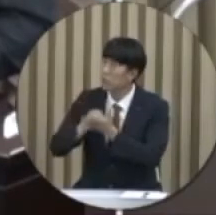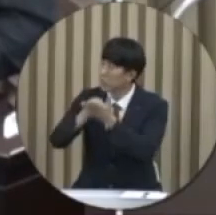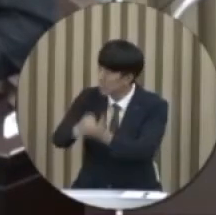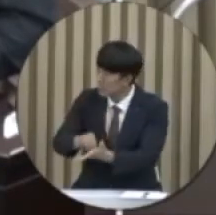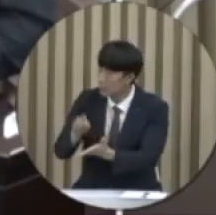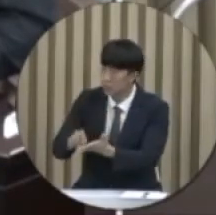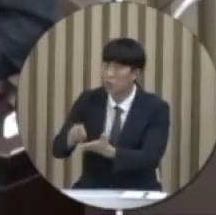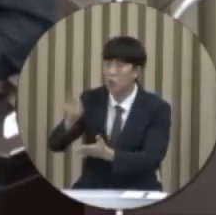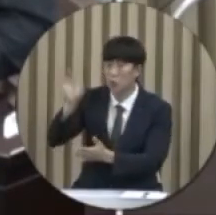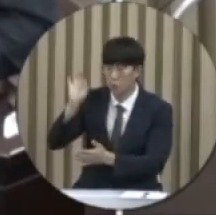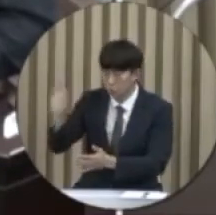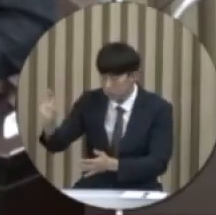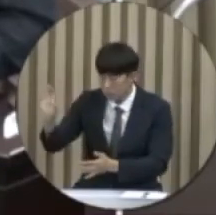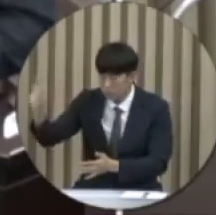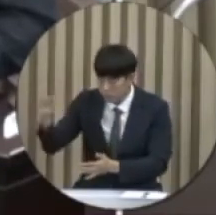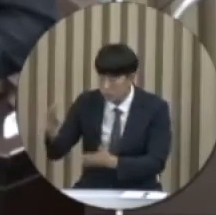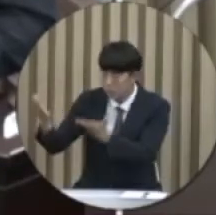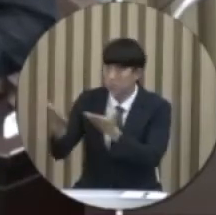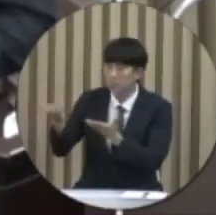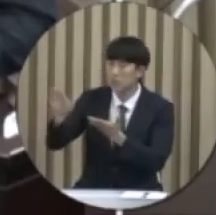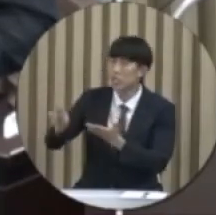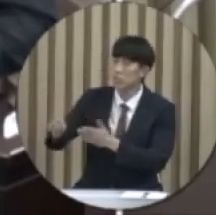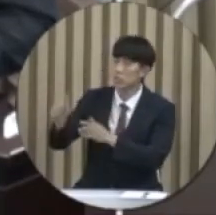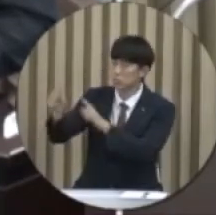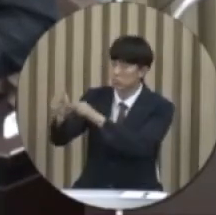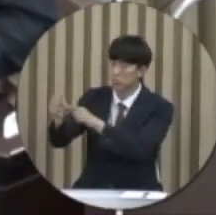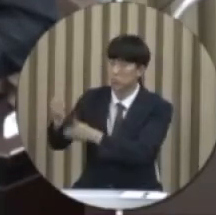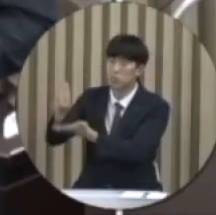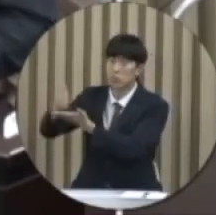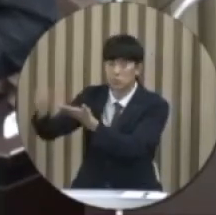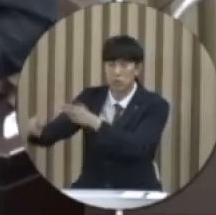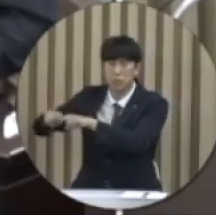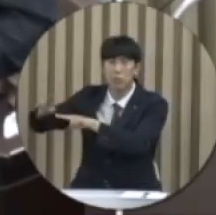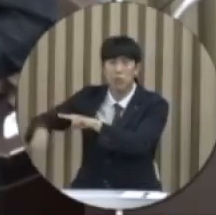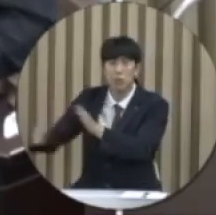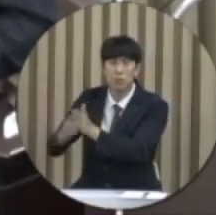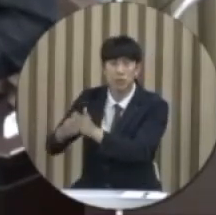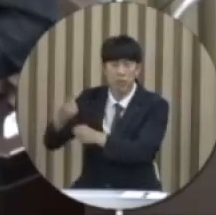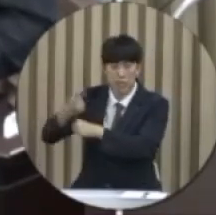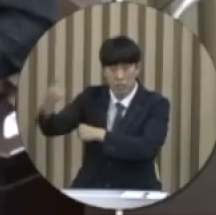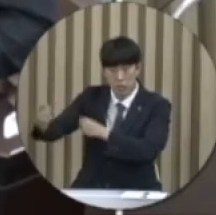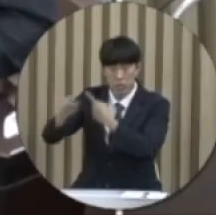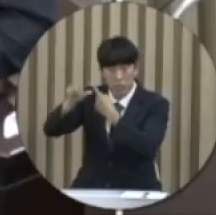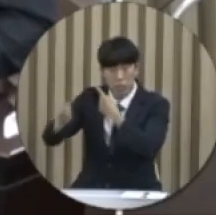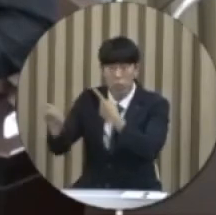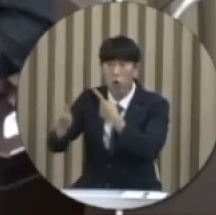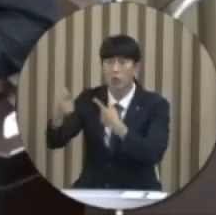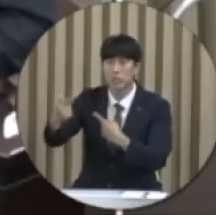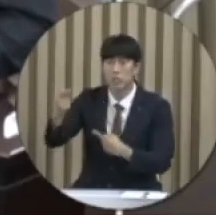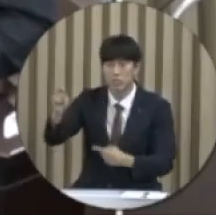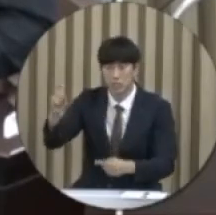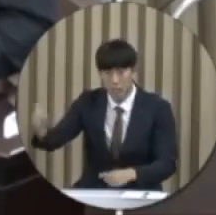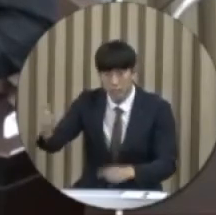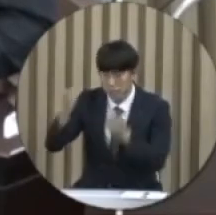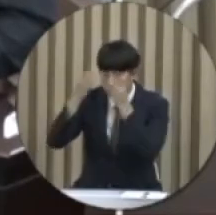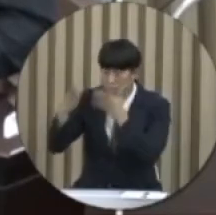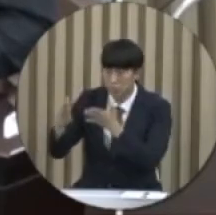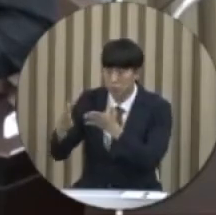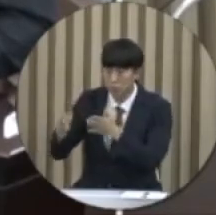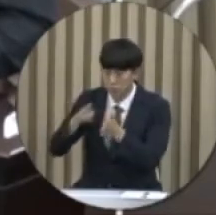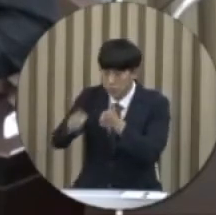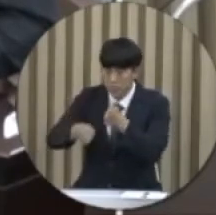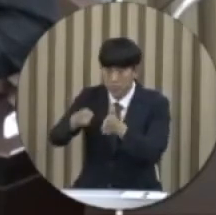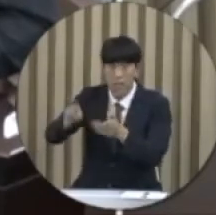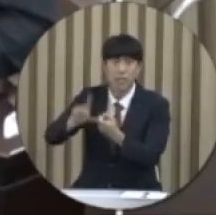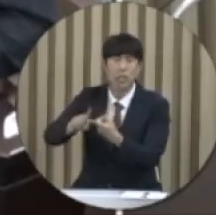거죠. 그리고 2022년도, 내년도 1월이면 GTX 신호선에 대한